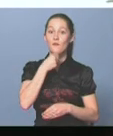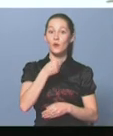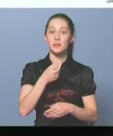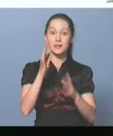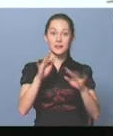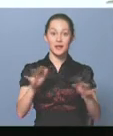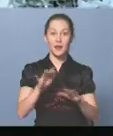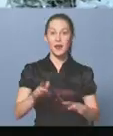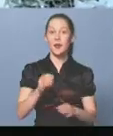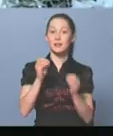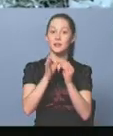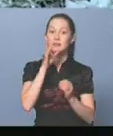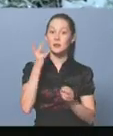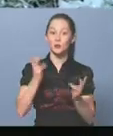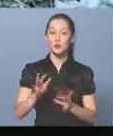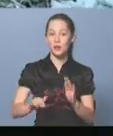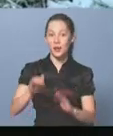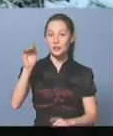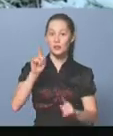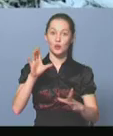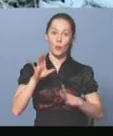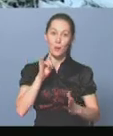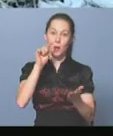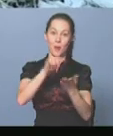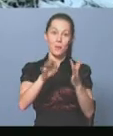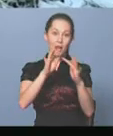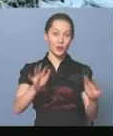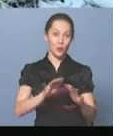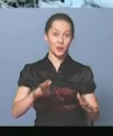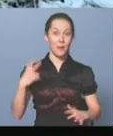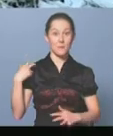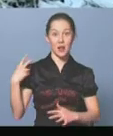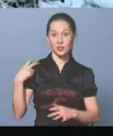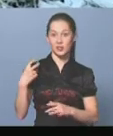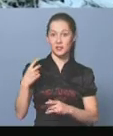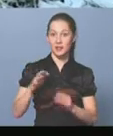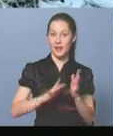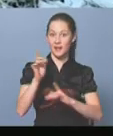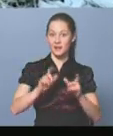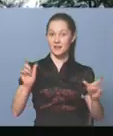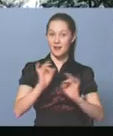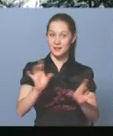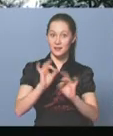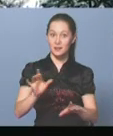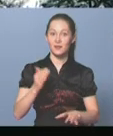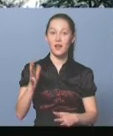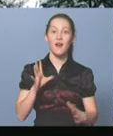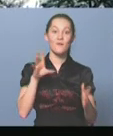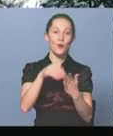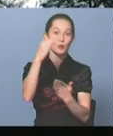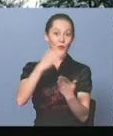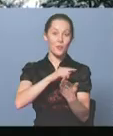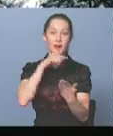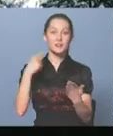расти елочки, чтобы попасть в разряд новогодних, делятся можгинские лесники. Входят удмуртские елки в топ российских красавиц. Их везут